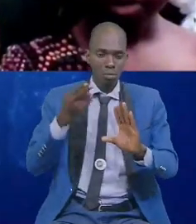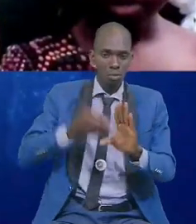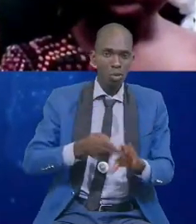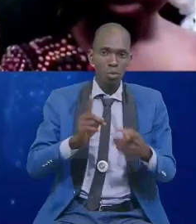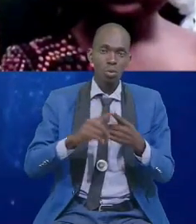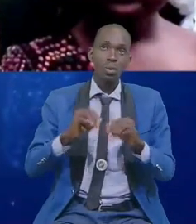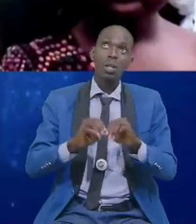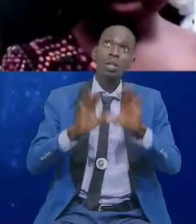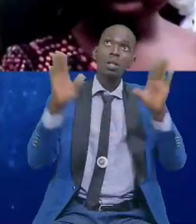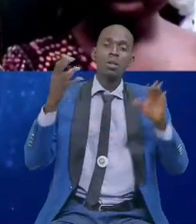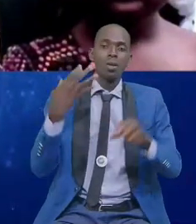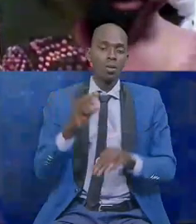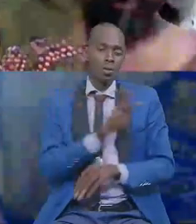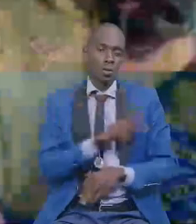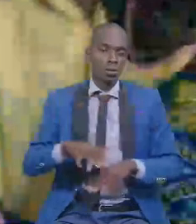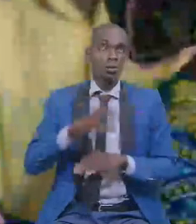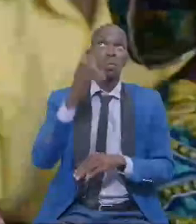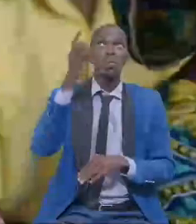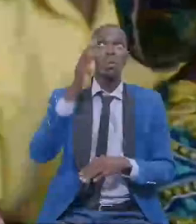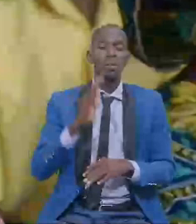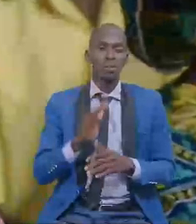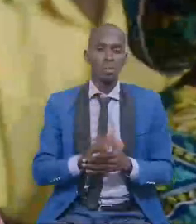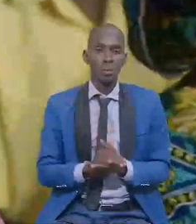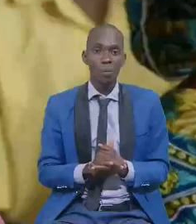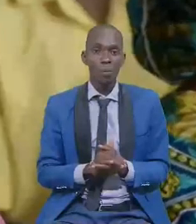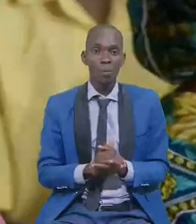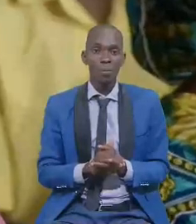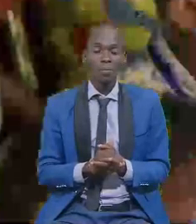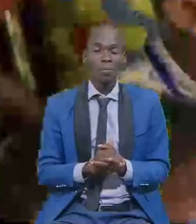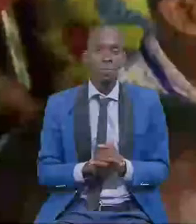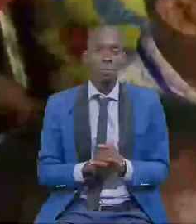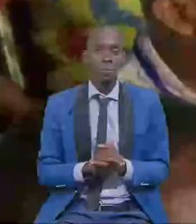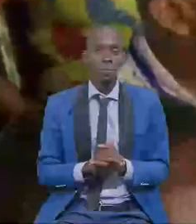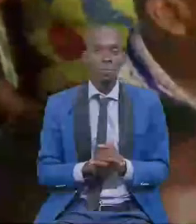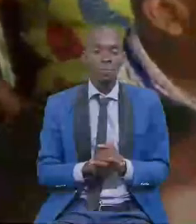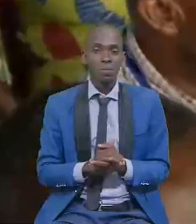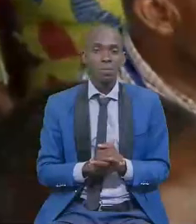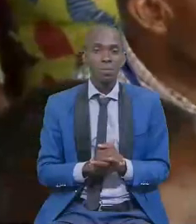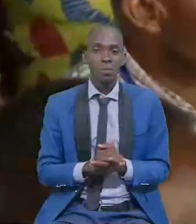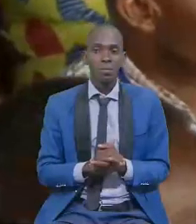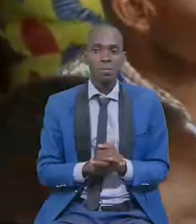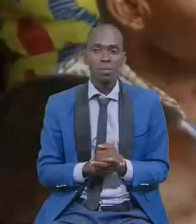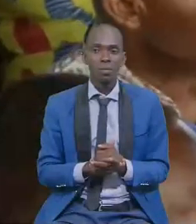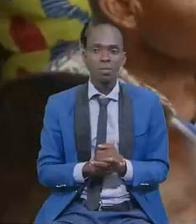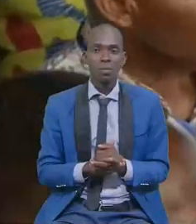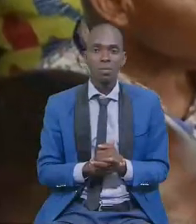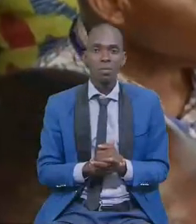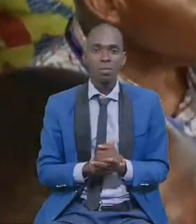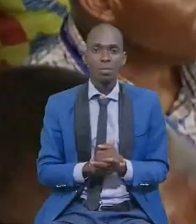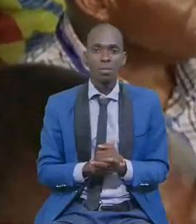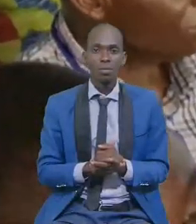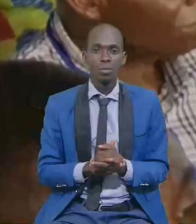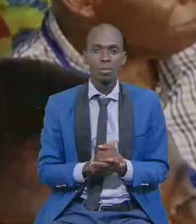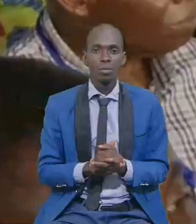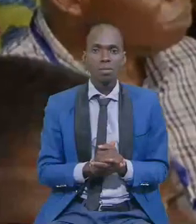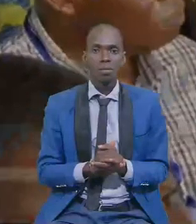Nous parlons donc de ce qui fait qu'un homme, une femme, un garçon, une fille, qui montre que ces derniers sont dans les ténèbres et qui doivent sortir